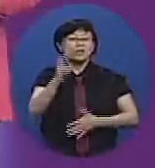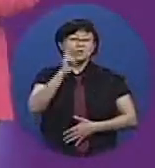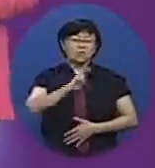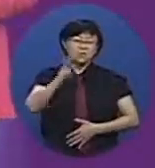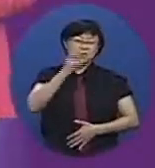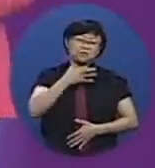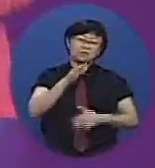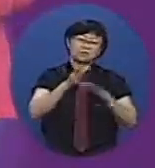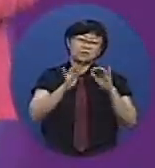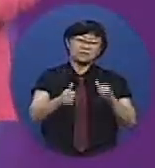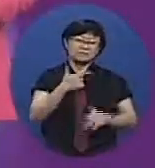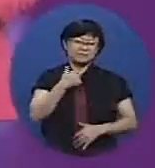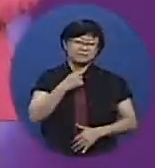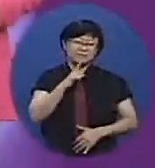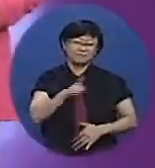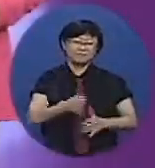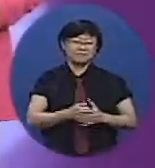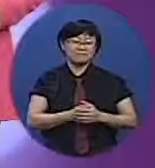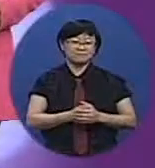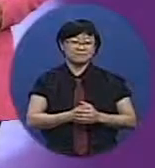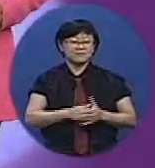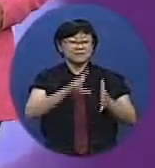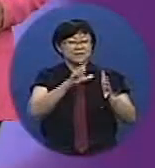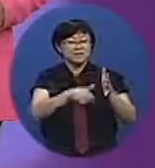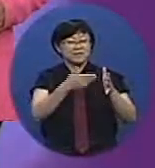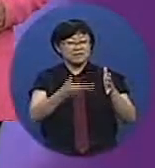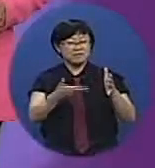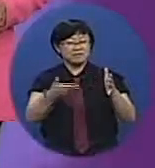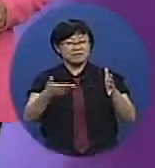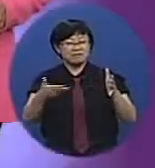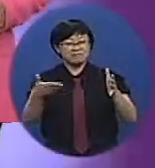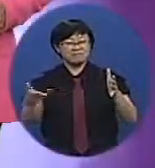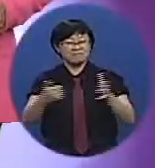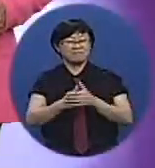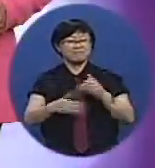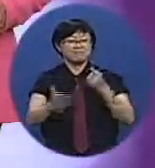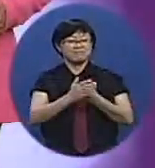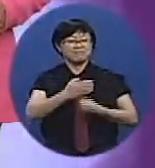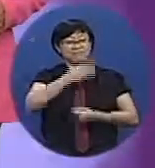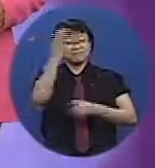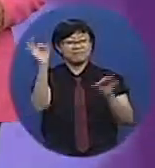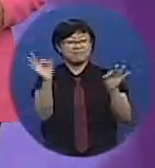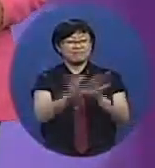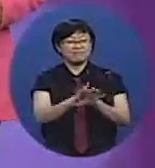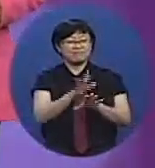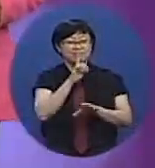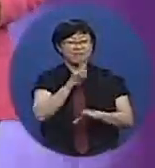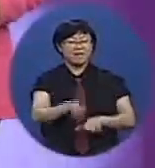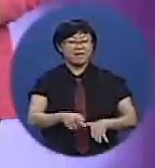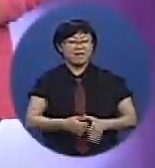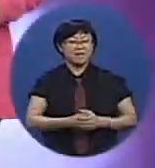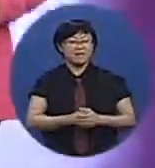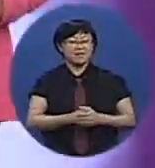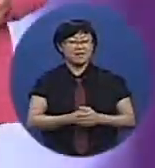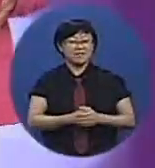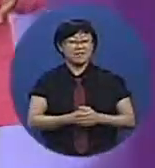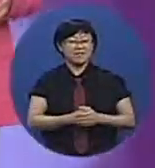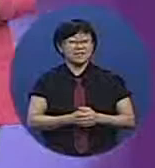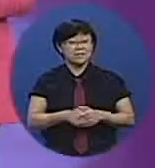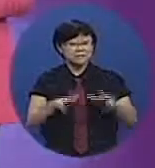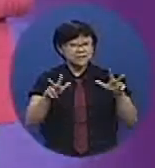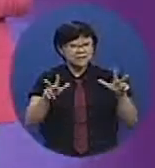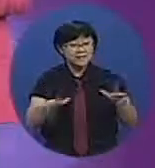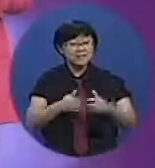됐으면 어. 했었는데 예. 네. 네, 세월 가다 보니까 네. 그 꿈도 이제 접었습니다. 아, 아니